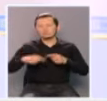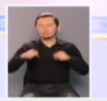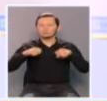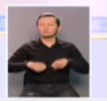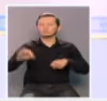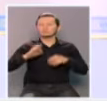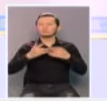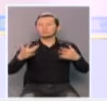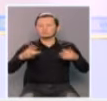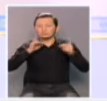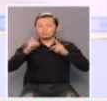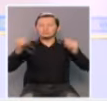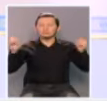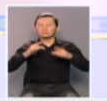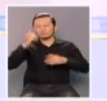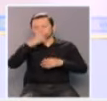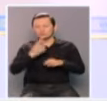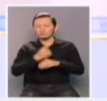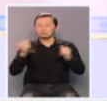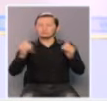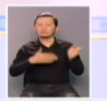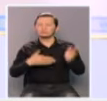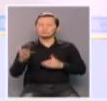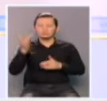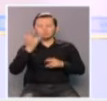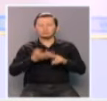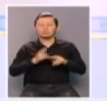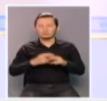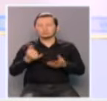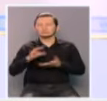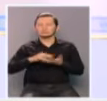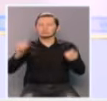Такие семинары ежегодно проводятся Департаментом юстиции. Это очередное мероприятие.